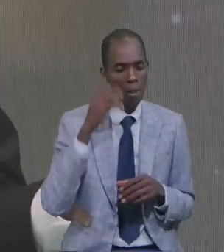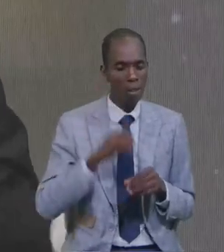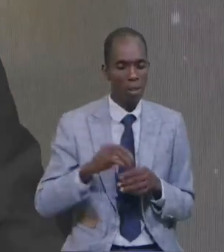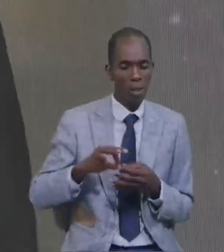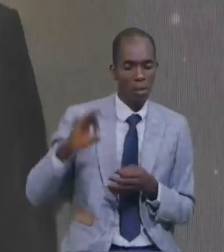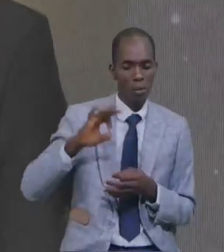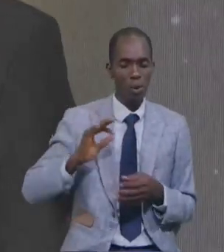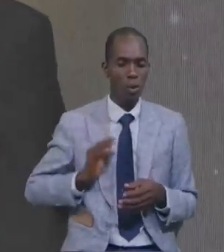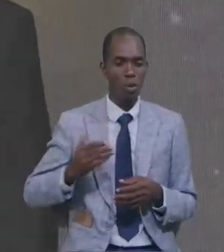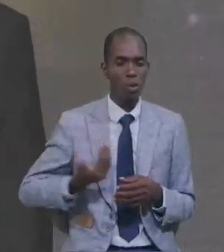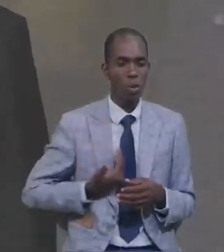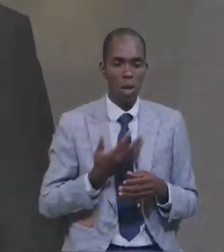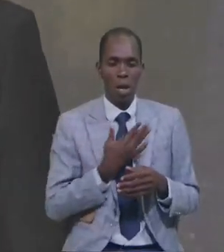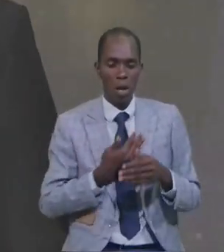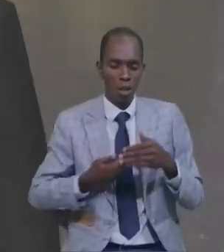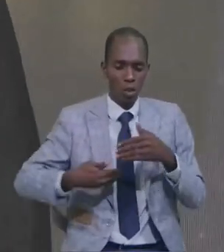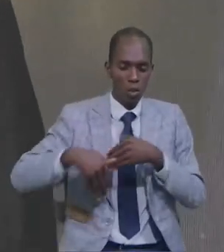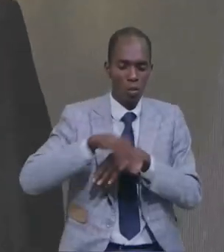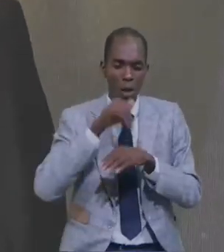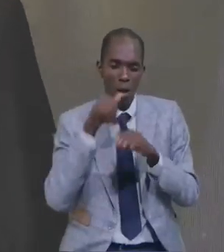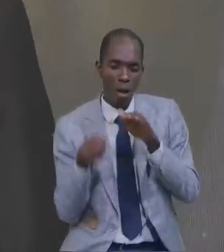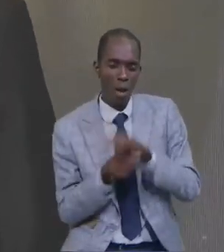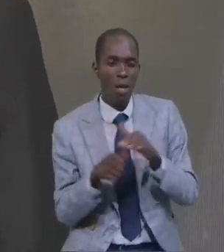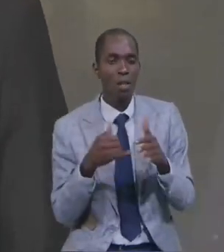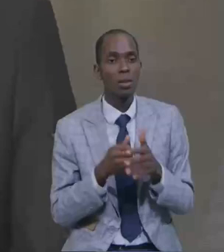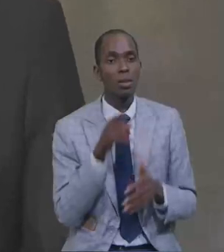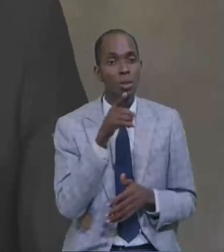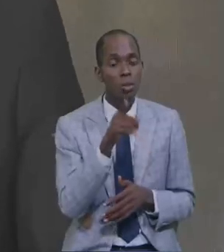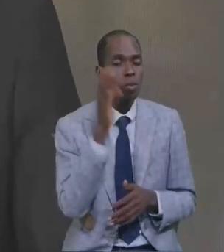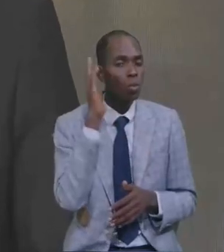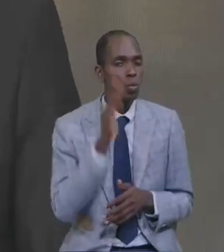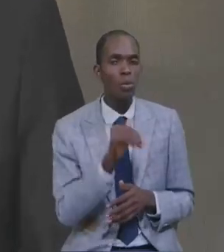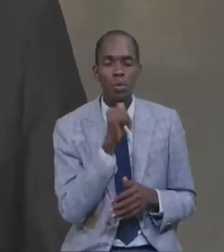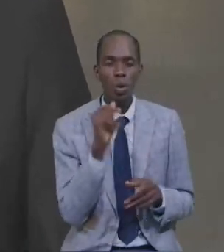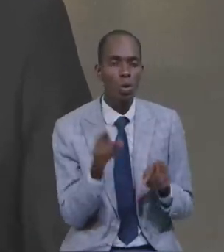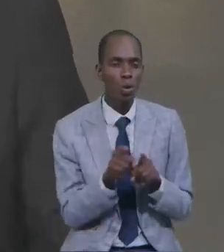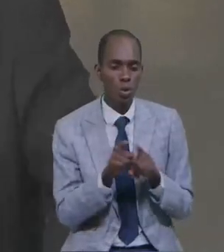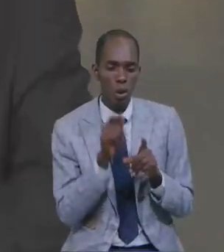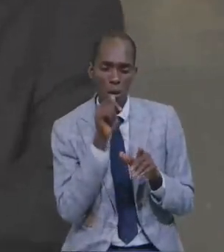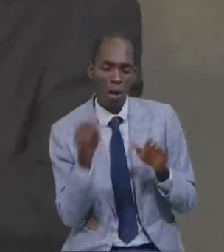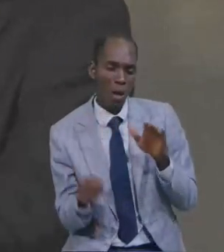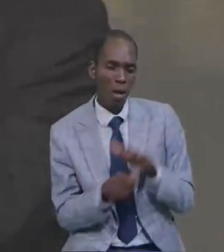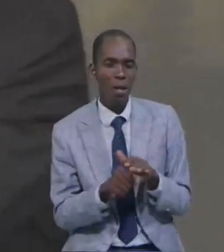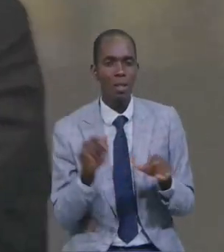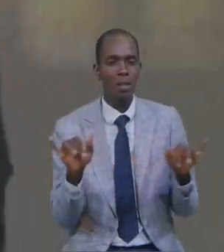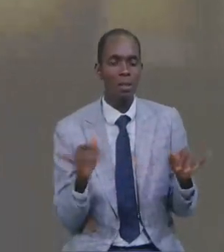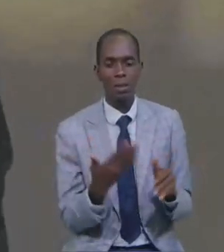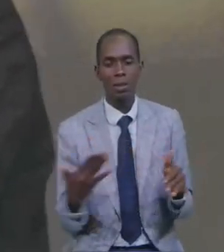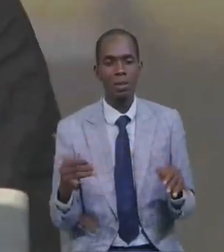Tu ne vas plus cacher ça aussi. Parce que tout est transparent. Tu es sauvé. Tu es